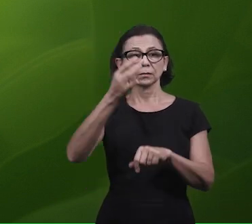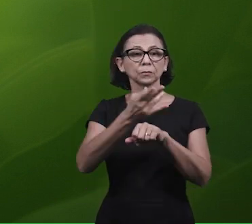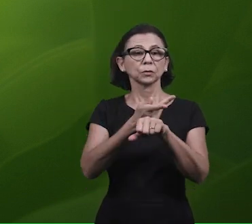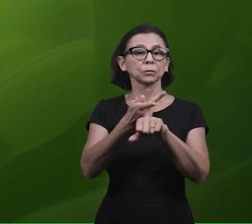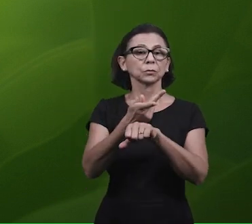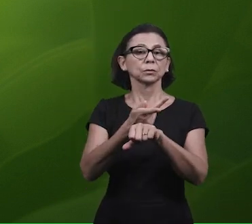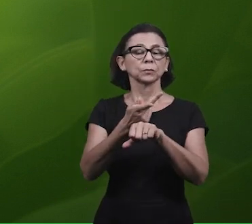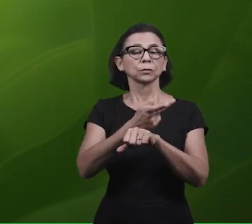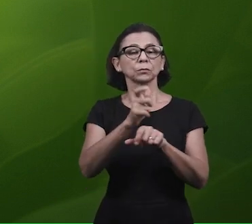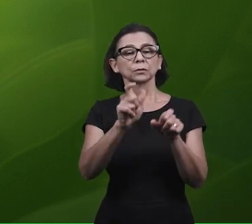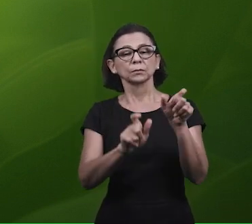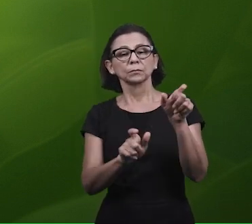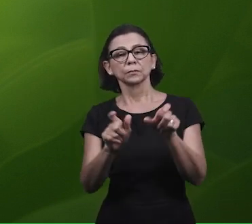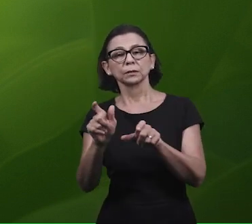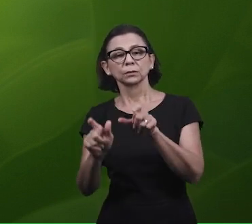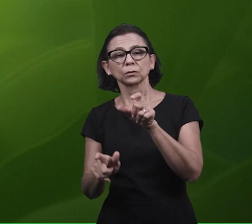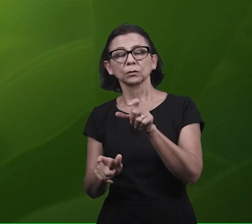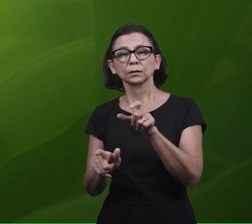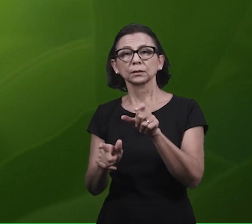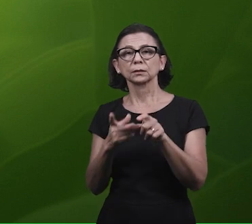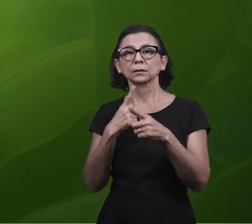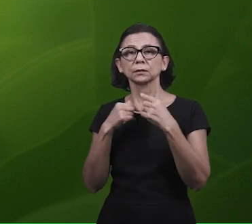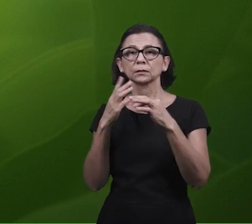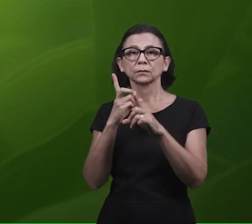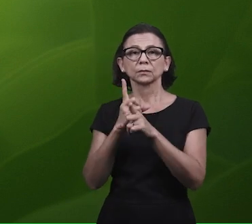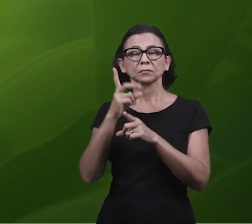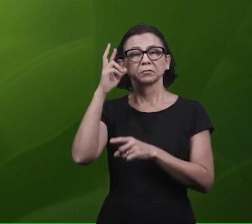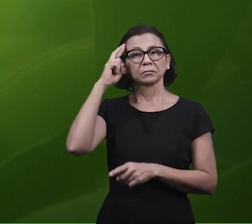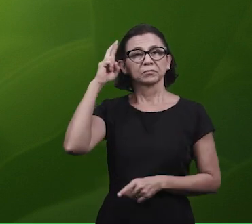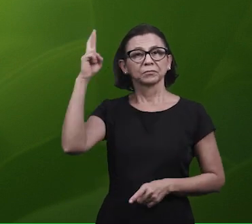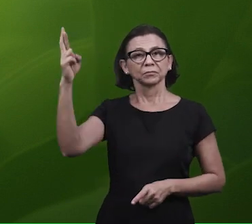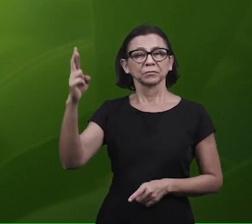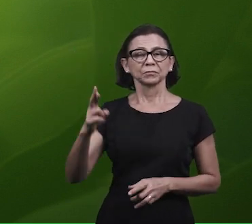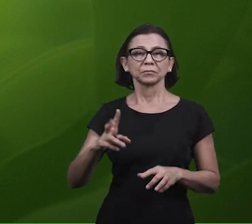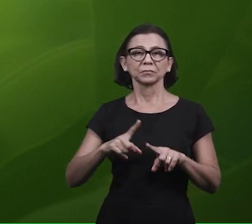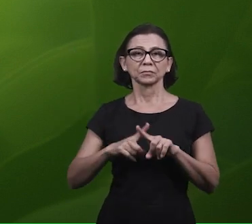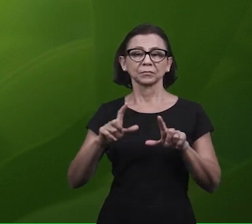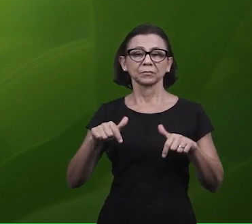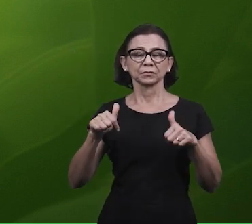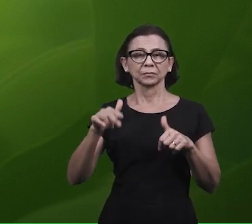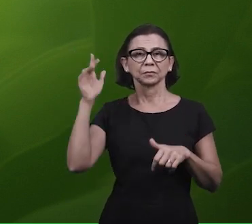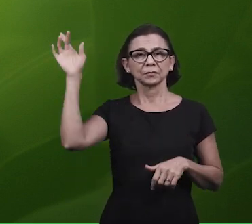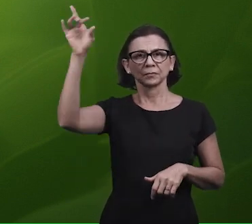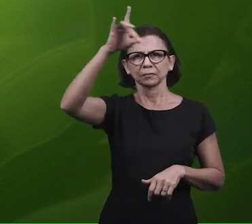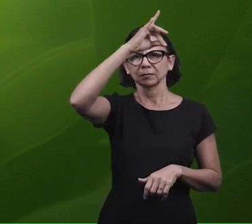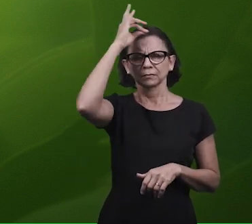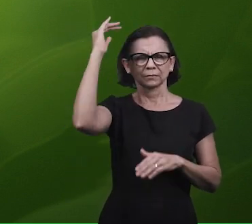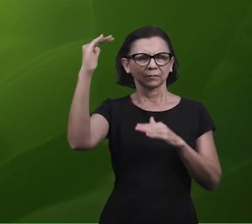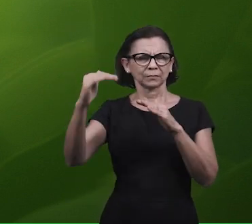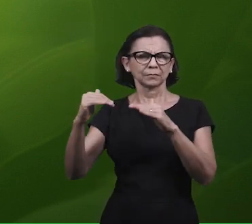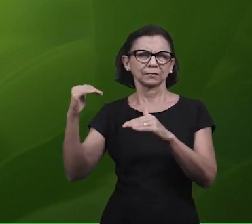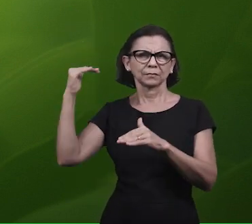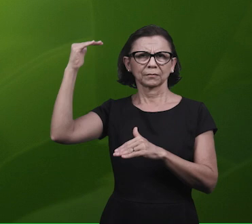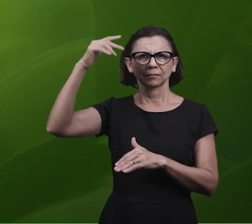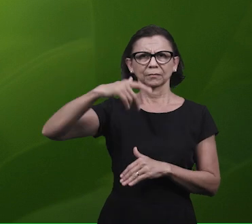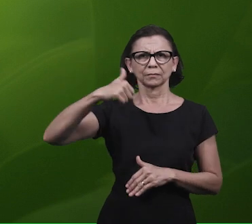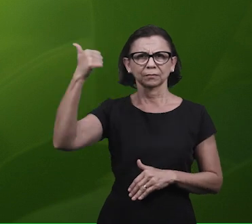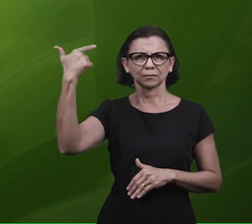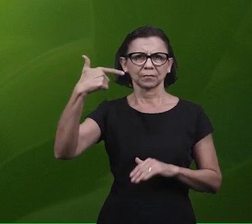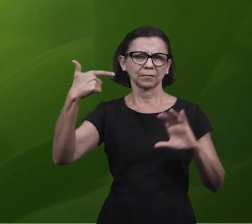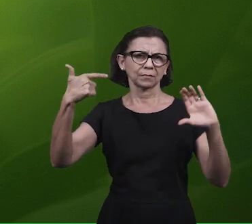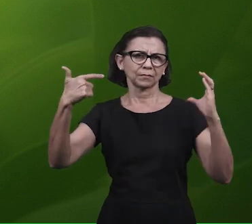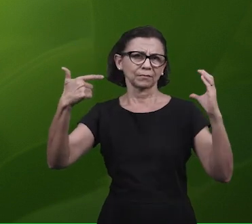Saint-Esprit de Dieu agir en recherchant aussi ceux qui souhaitent avoir une rencontre avec le Seigneur. Mais l'opération